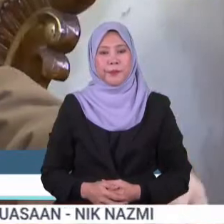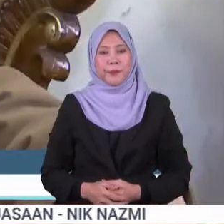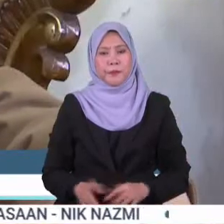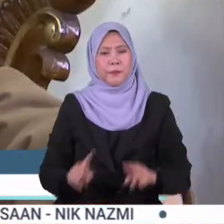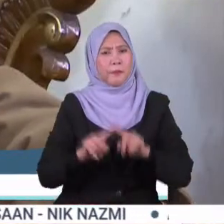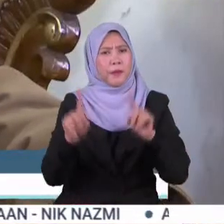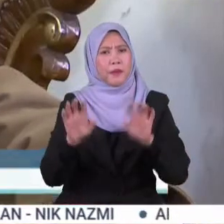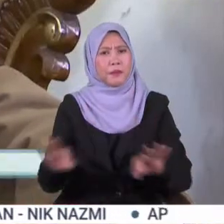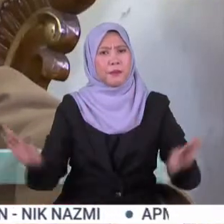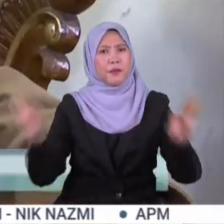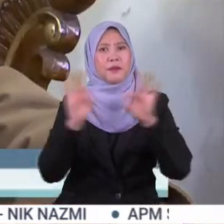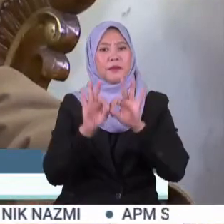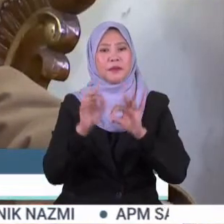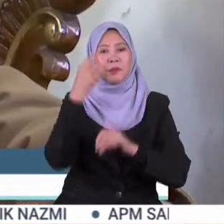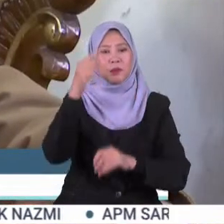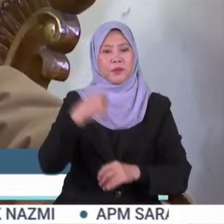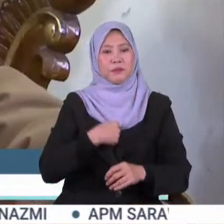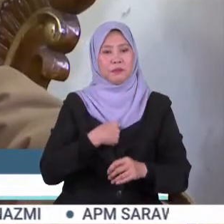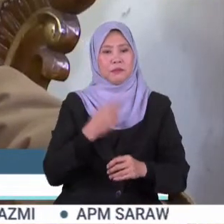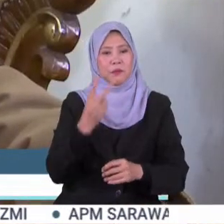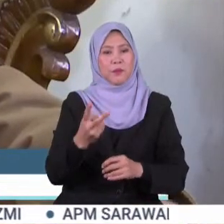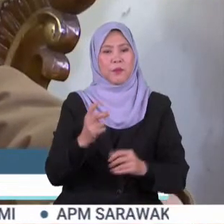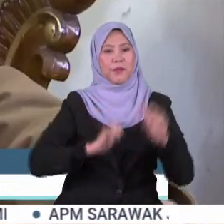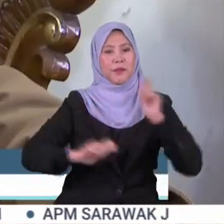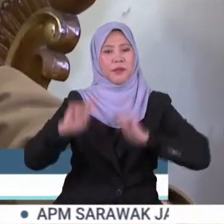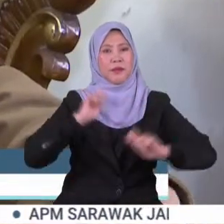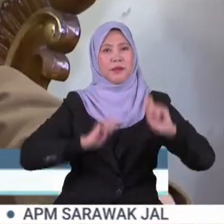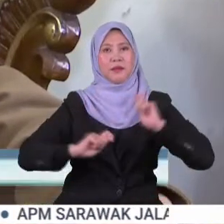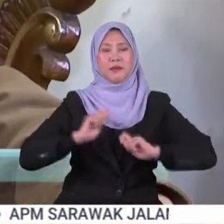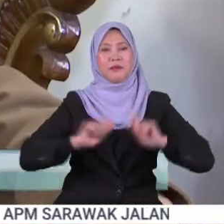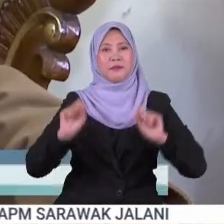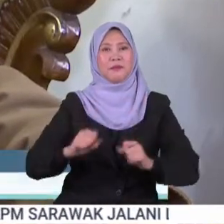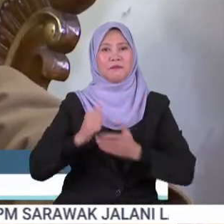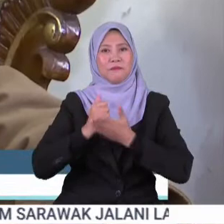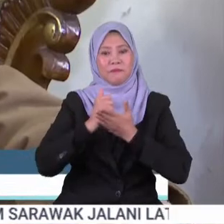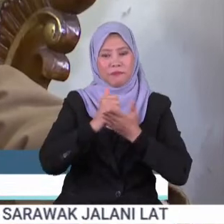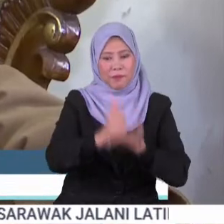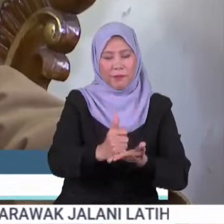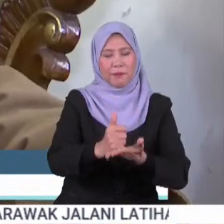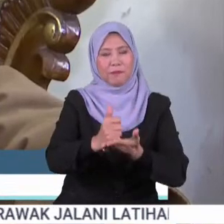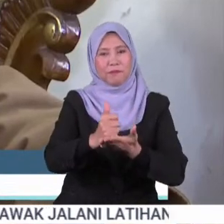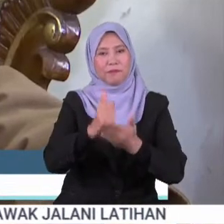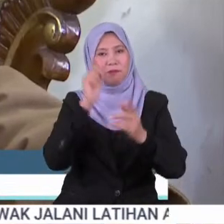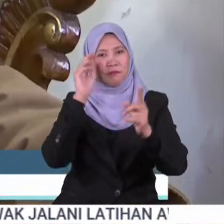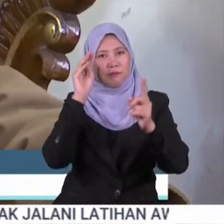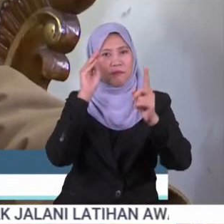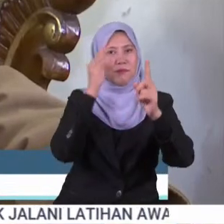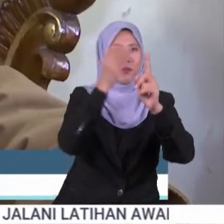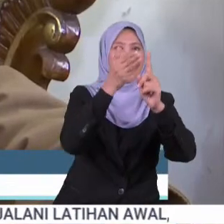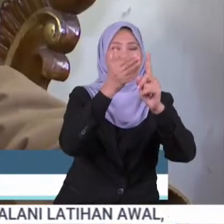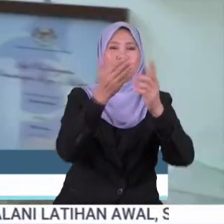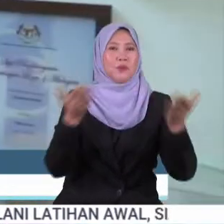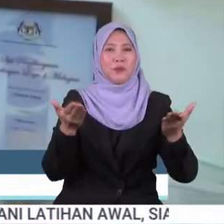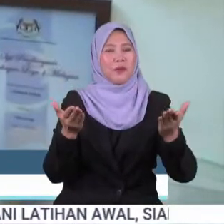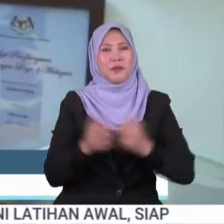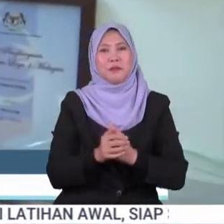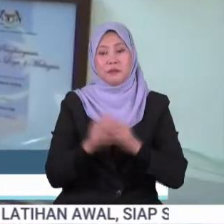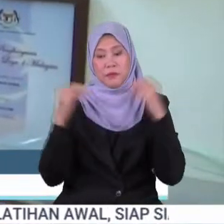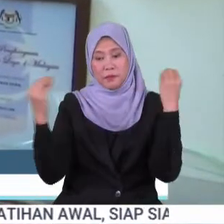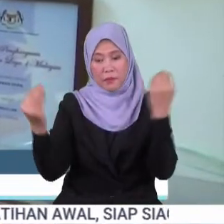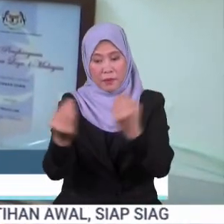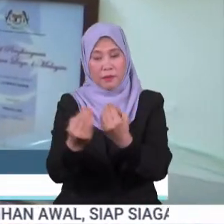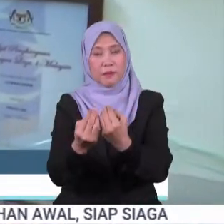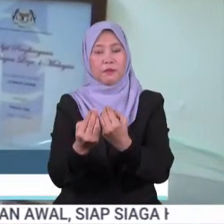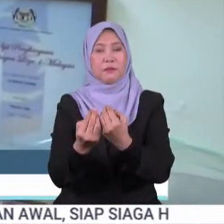Tapi yang paling penting bagi saya, teater ini boleh membantu kepada sesuatu matlamat kepada